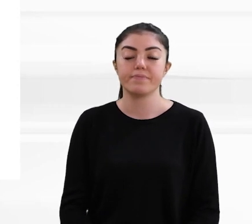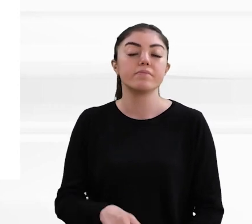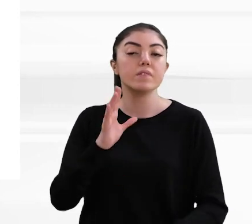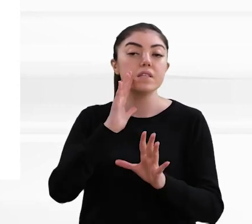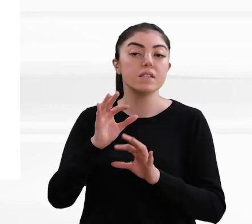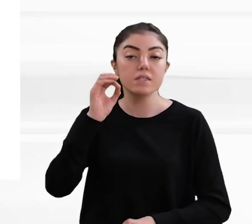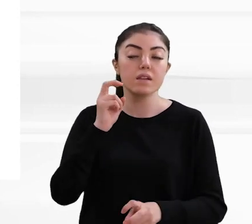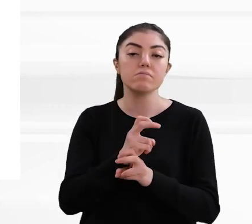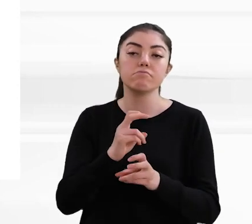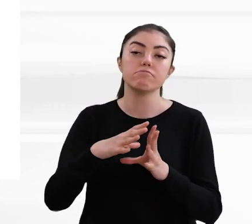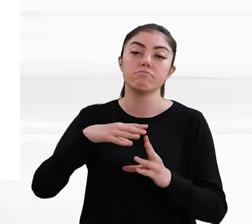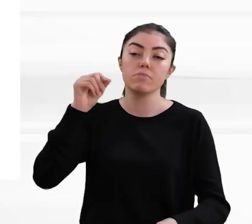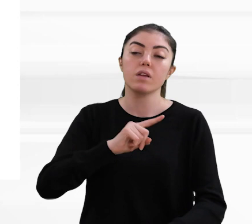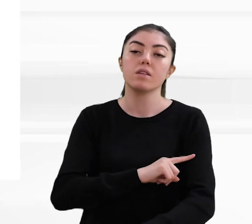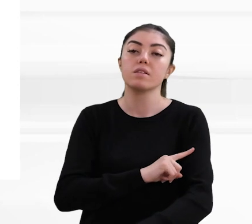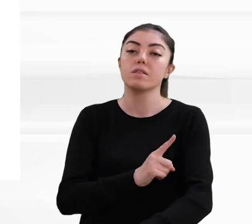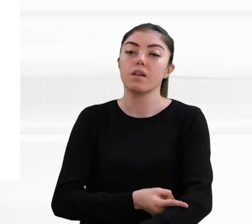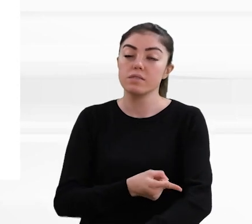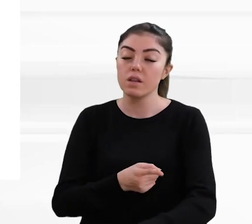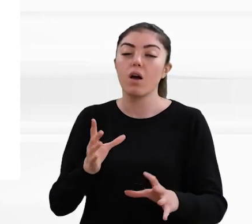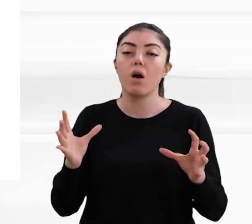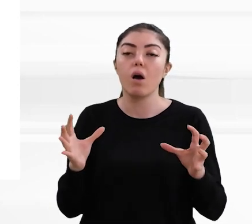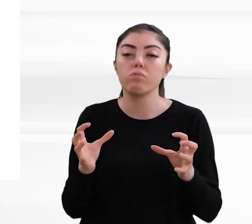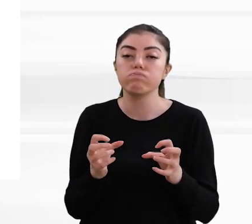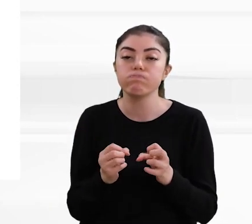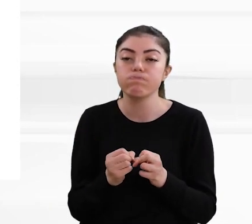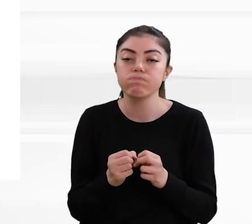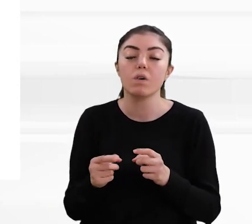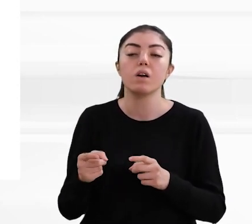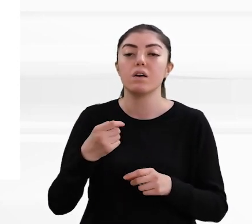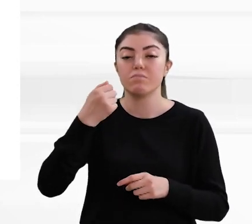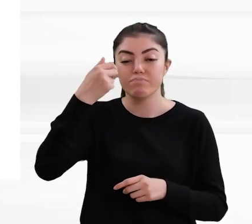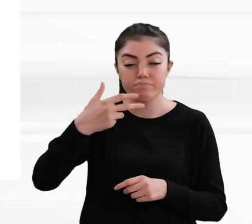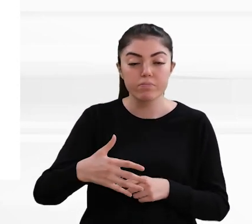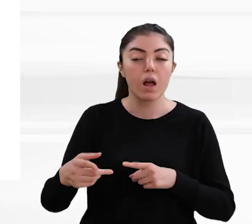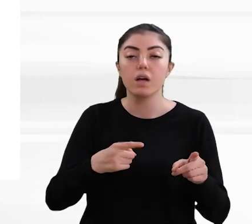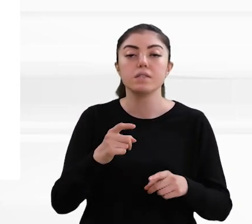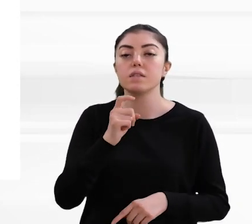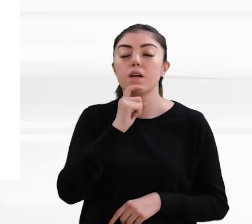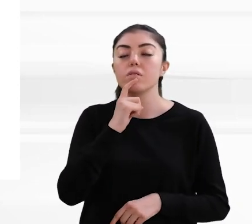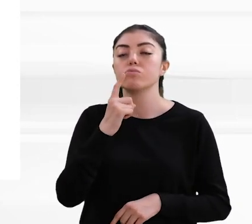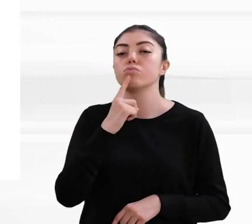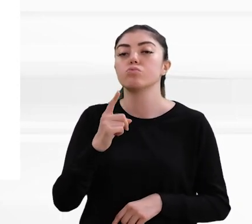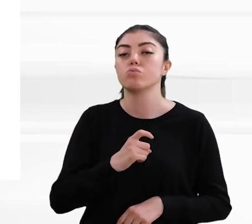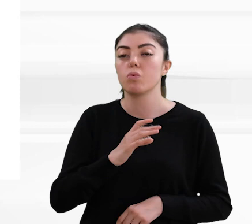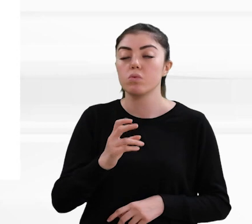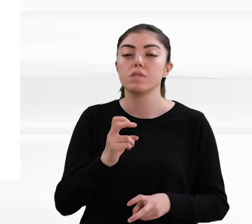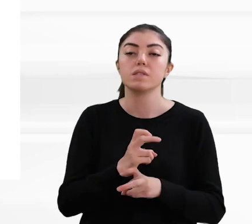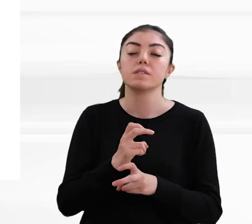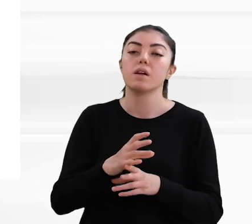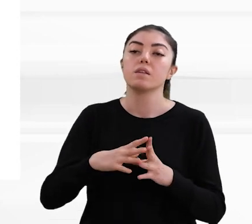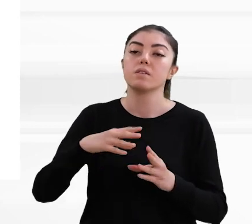soru İnsanda iskelet kaslarının kasılması ile ilgili aşağıdaki ifadelerden hangisi yanlıştır Yanlış olan bizim için soruyor